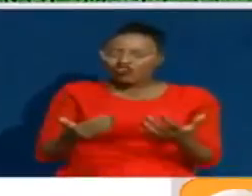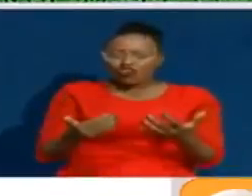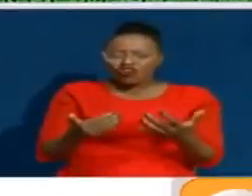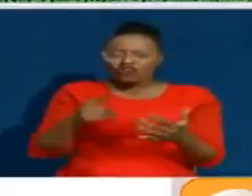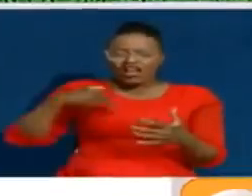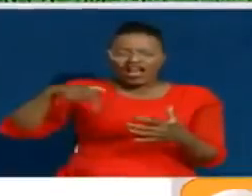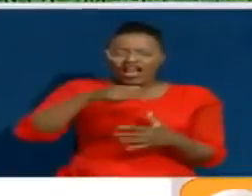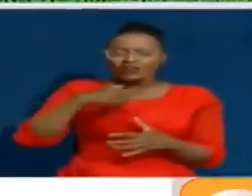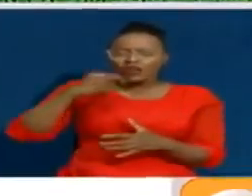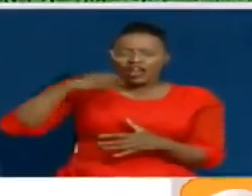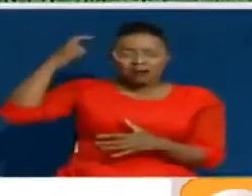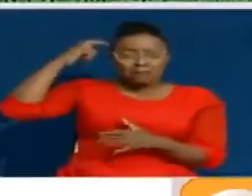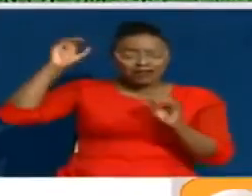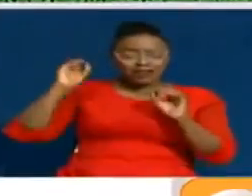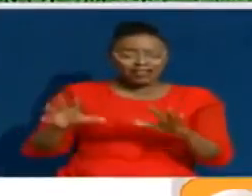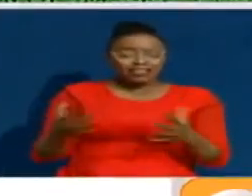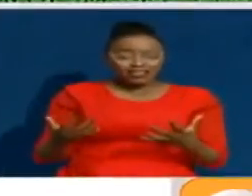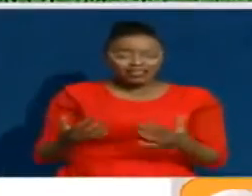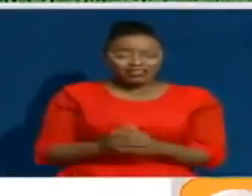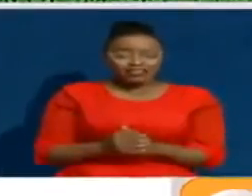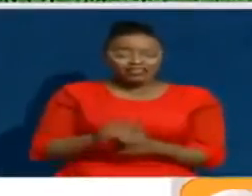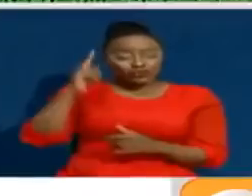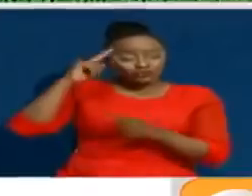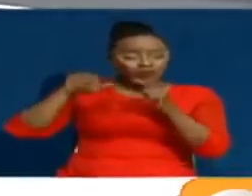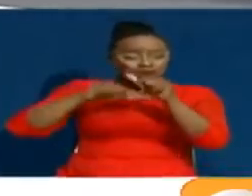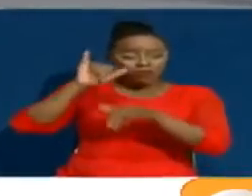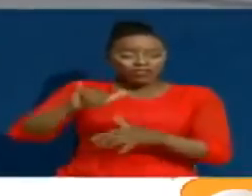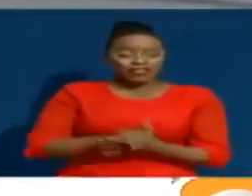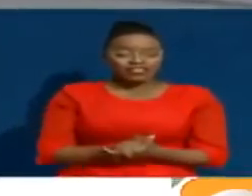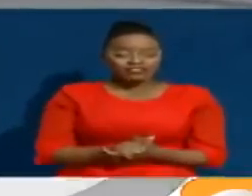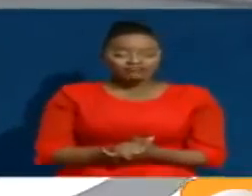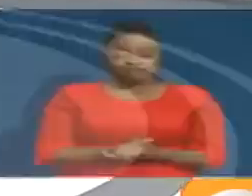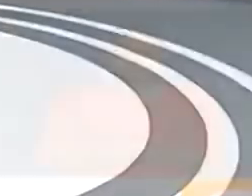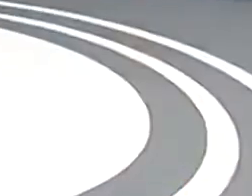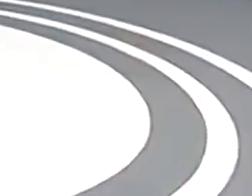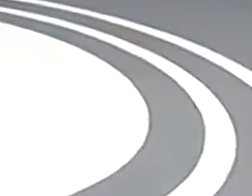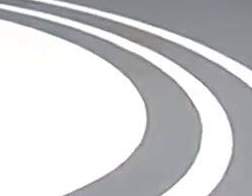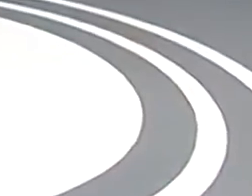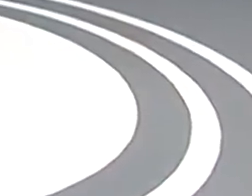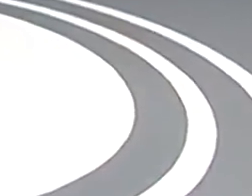ama ni kukosa akili huku? Ya tafakari hapo.